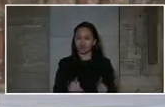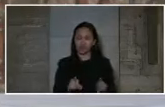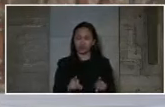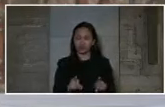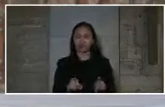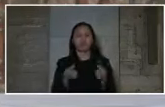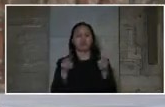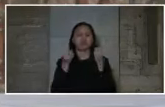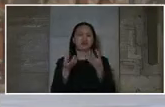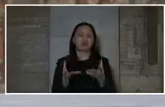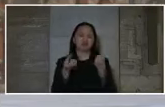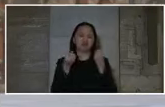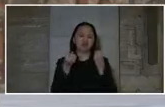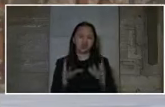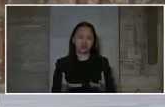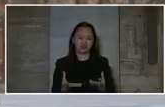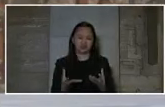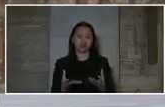marami siyang